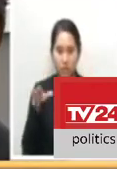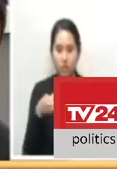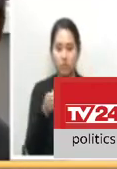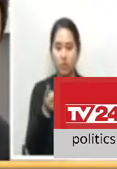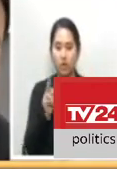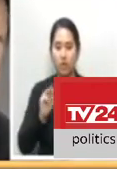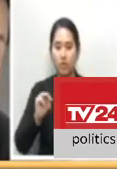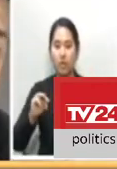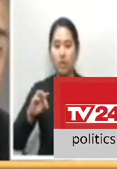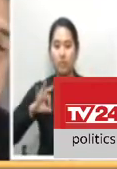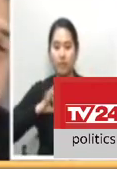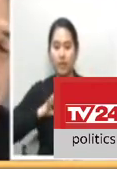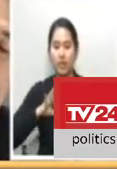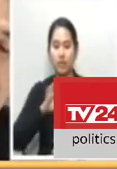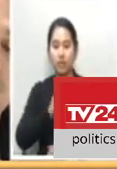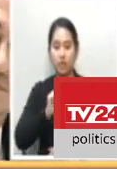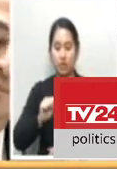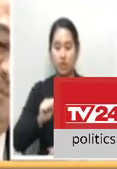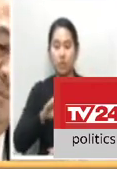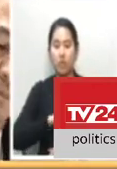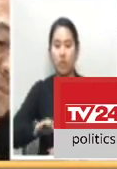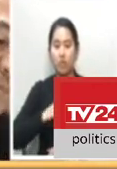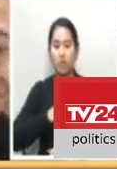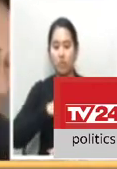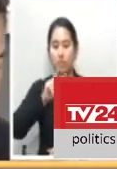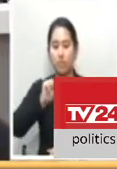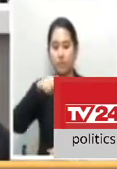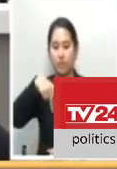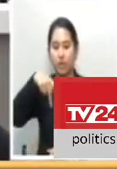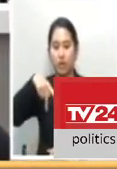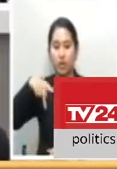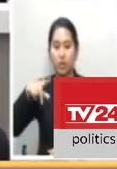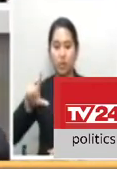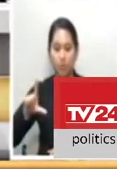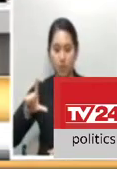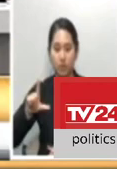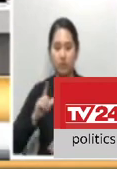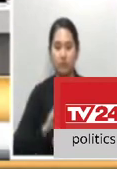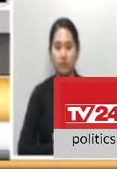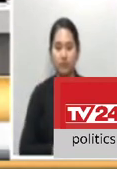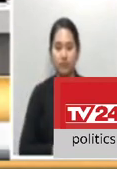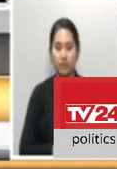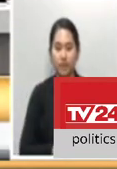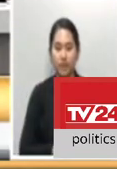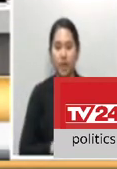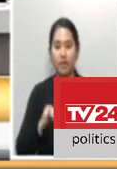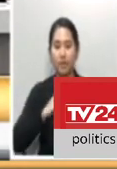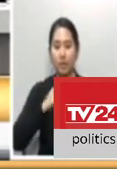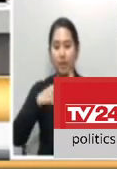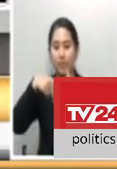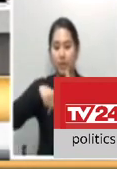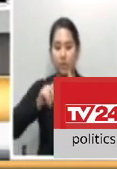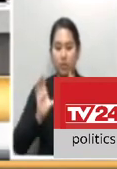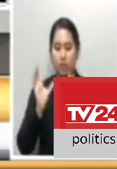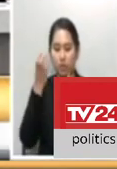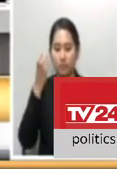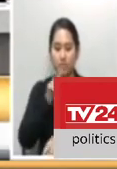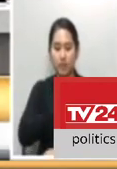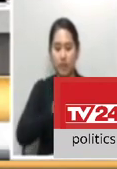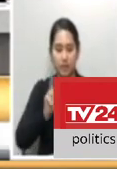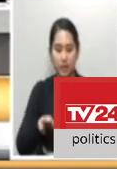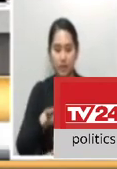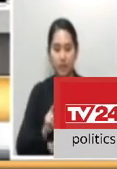เพื่อนสมาชิกครับผมนพพลเหลืองทองนาราคนผมพิรามครับพรรคเพื่อไทยพิษณุโลก